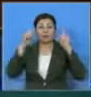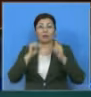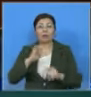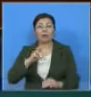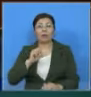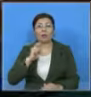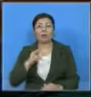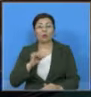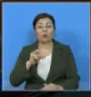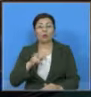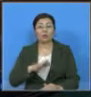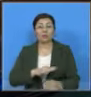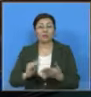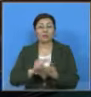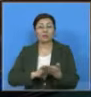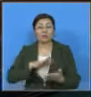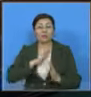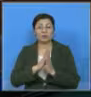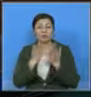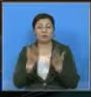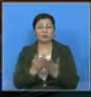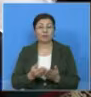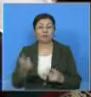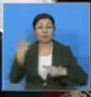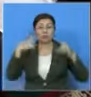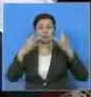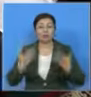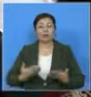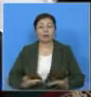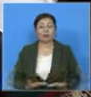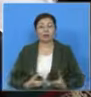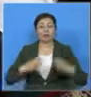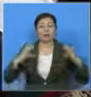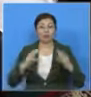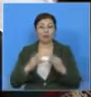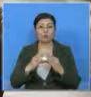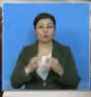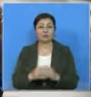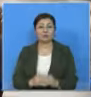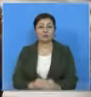Калмагамбетов – автор нескольких книг, в которых он размышляет о жизни и обществе.